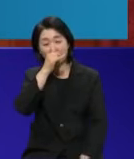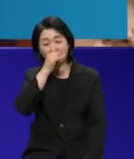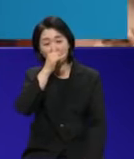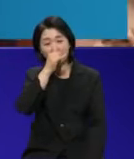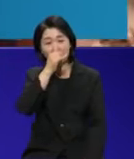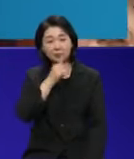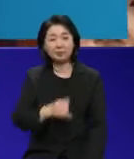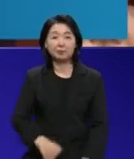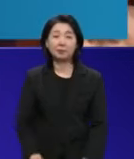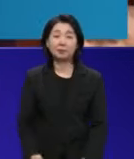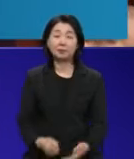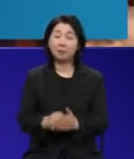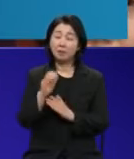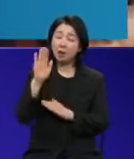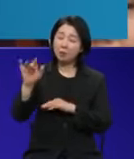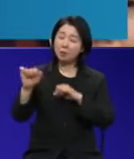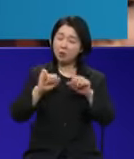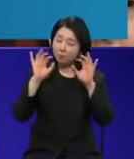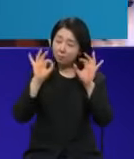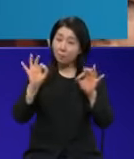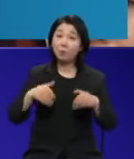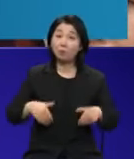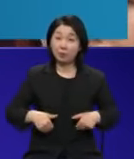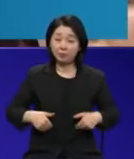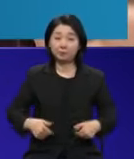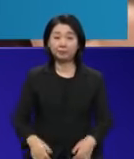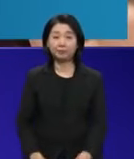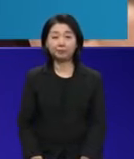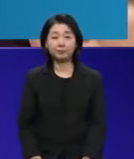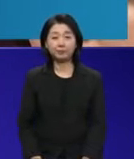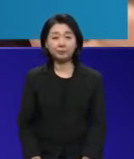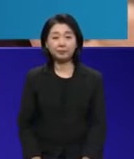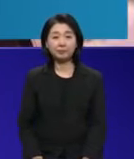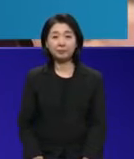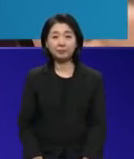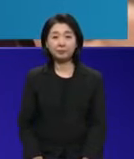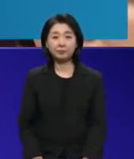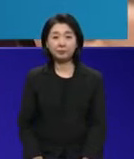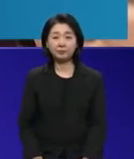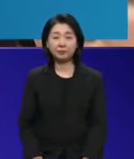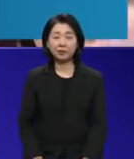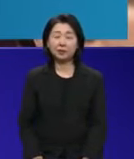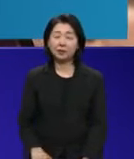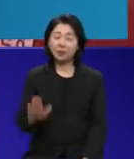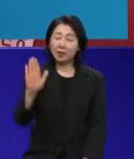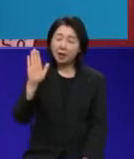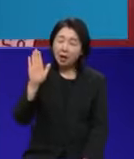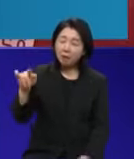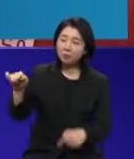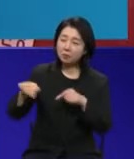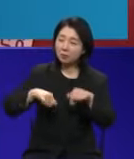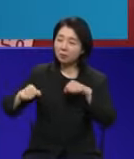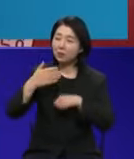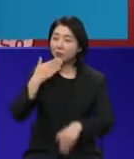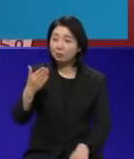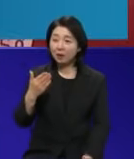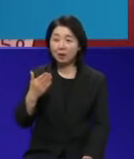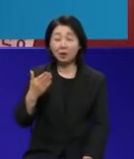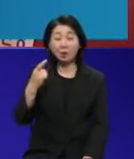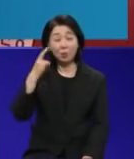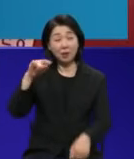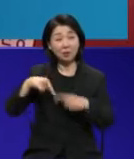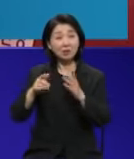있어서 향후 행보를 좀 봐야겠습니다 아직 좀 그래도 미래가 좀 남아 있다 그리고 또 정치인이기 하지만 이번